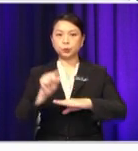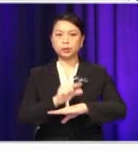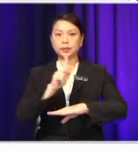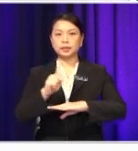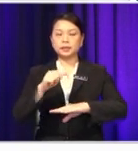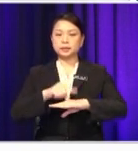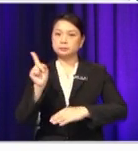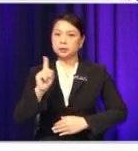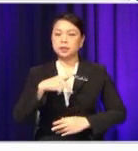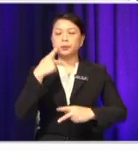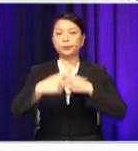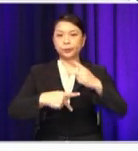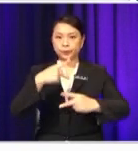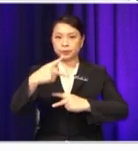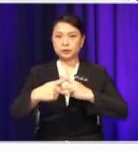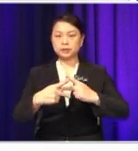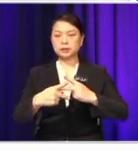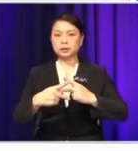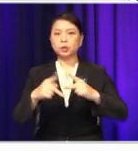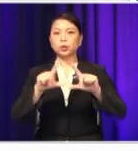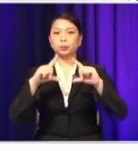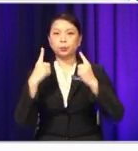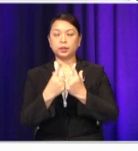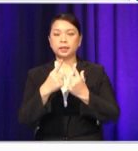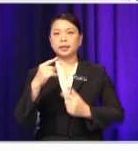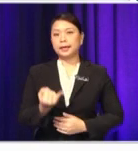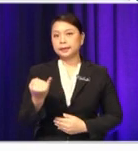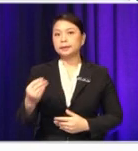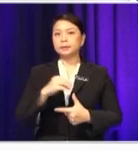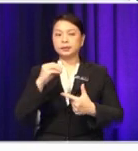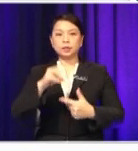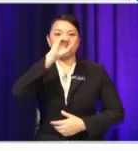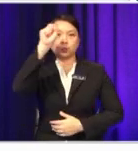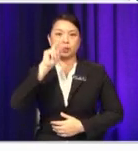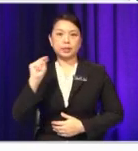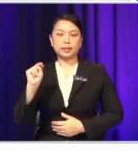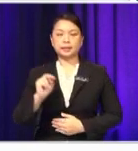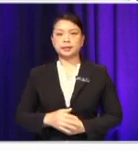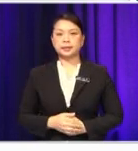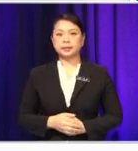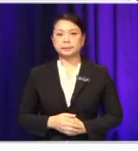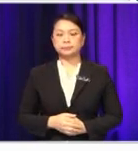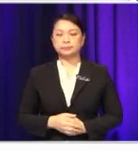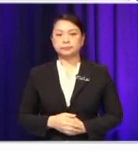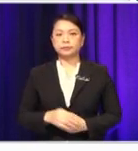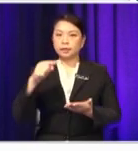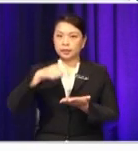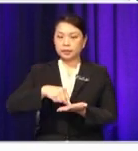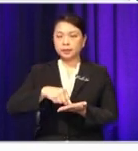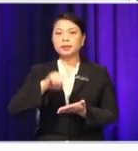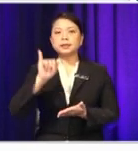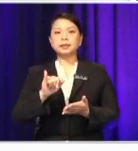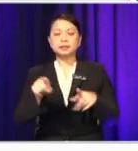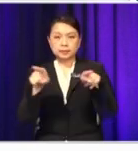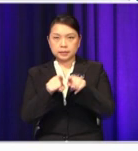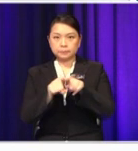mana proses pengumpulan item ataupun soalan-soalan dan juga pemasangan soalan-soalan ini yang